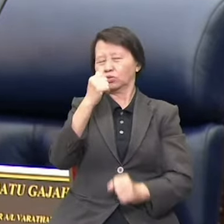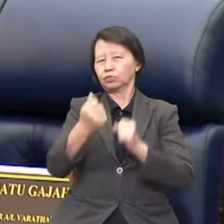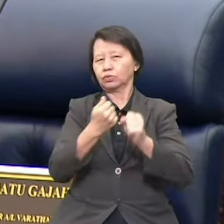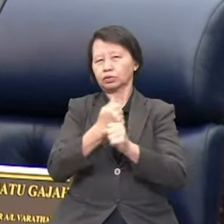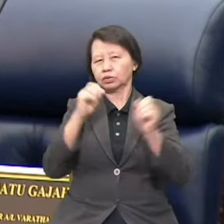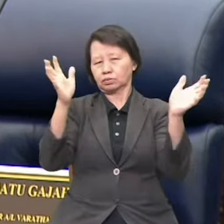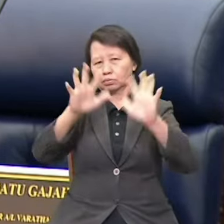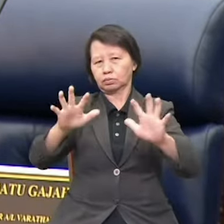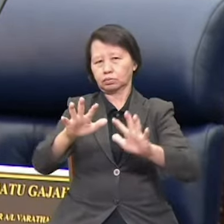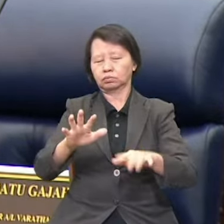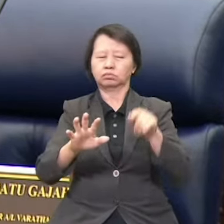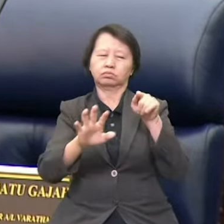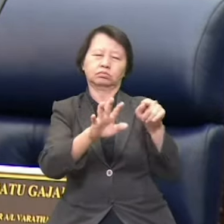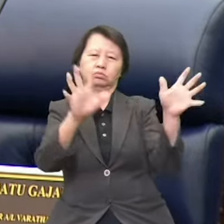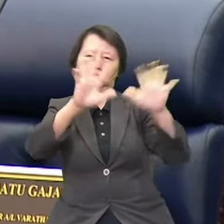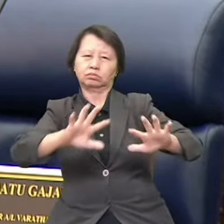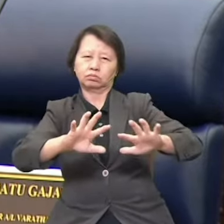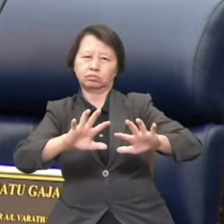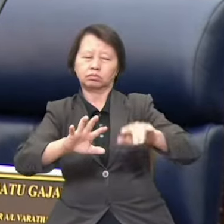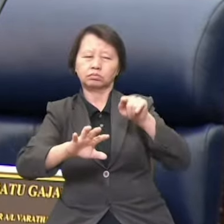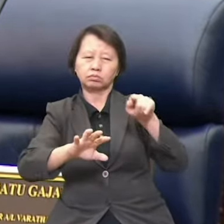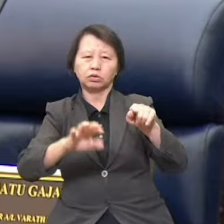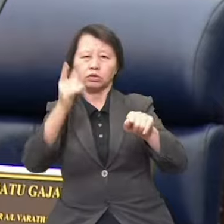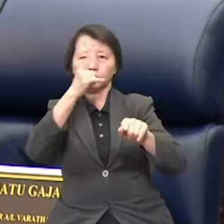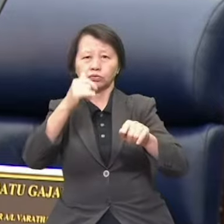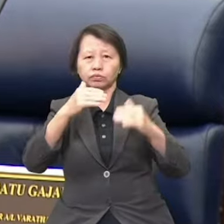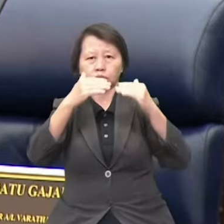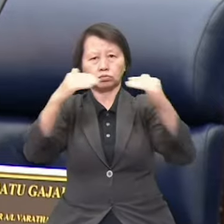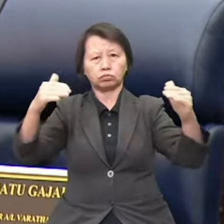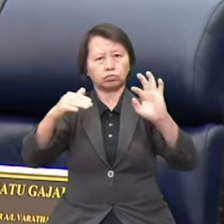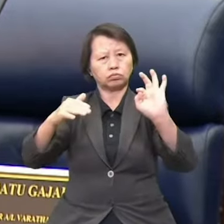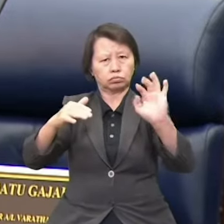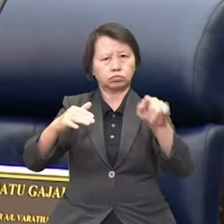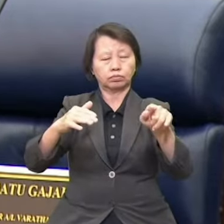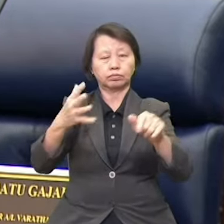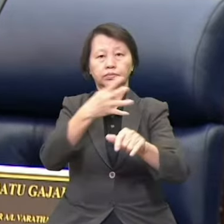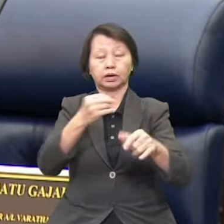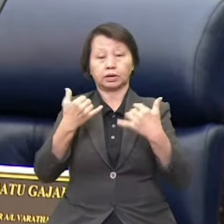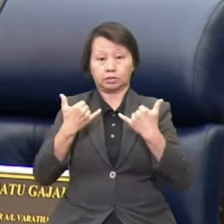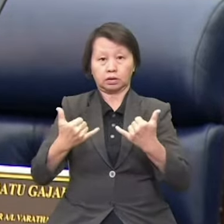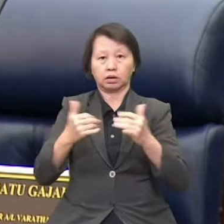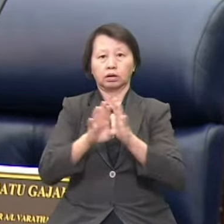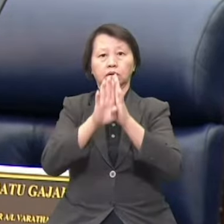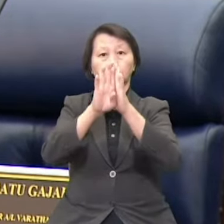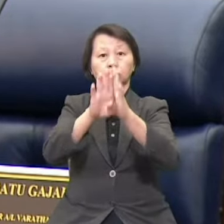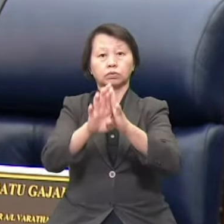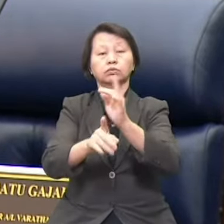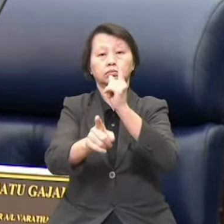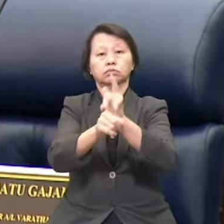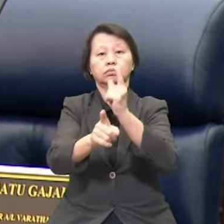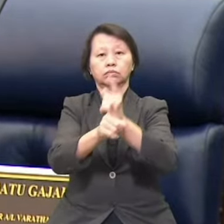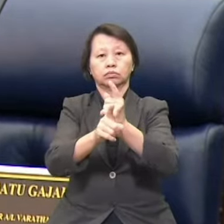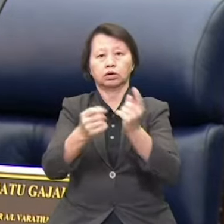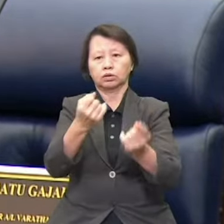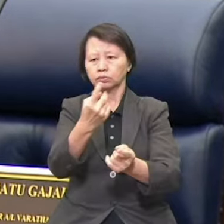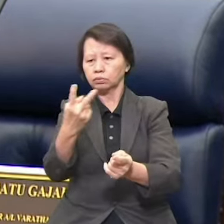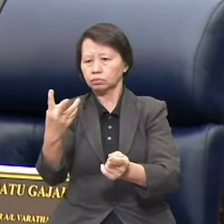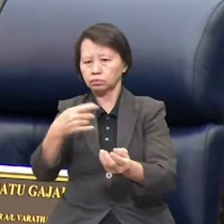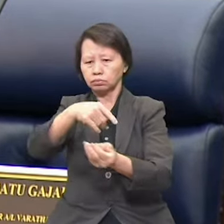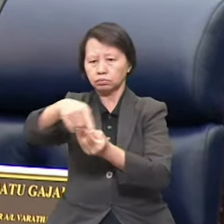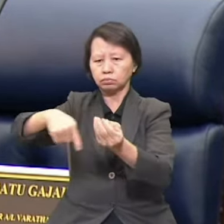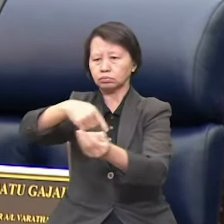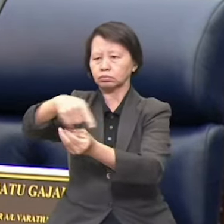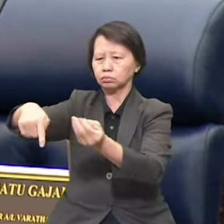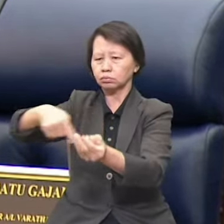ASEAN sering dianggap sebagai masa depan kerana kestabilannya dan sekarang terbukti apabila beberapa rantau-rantau sedang